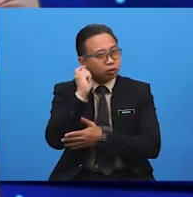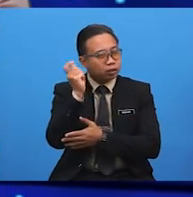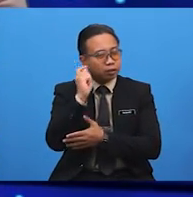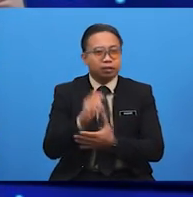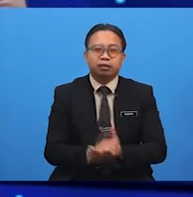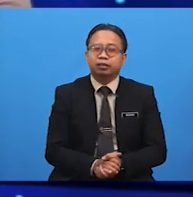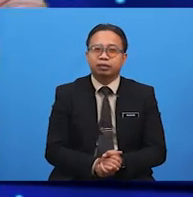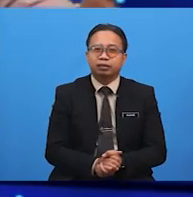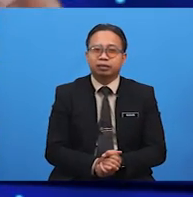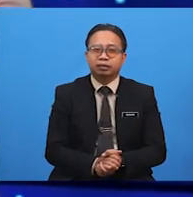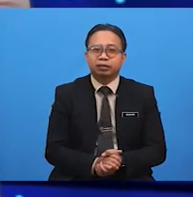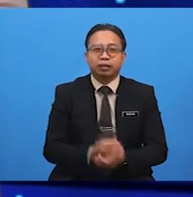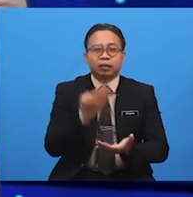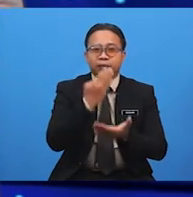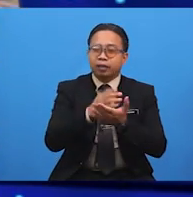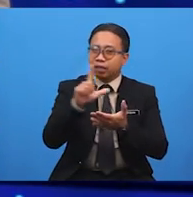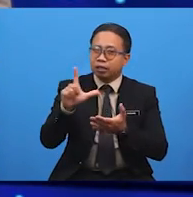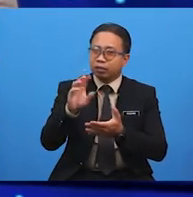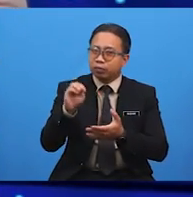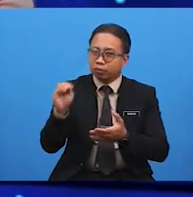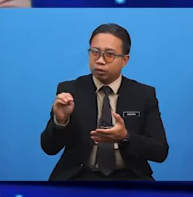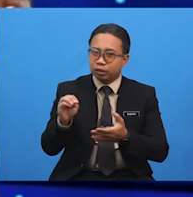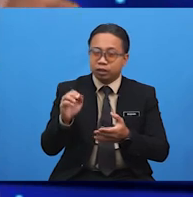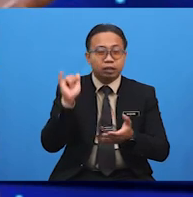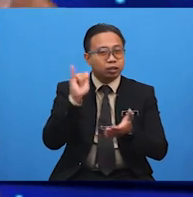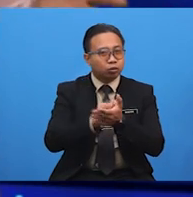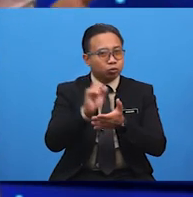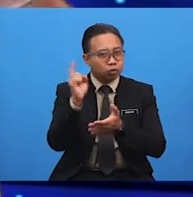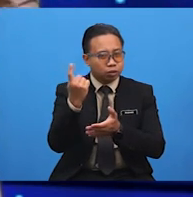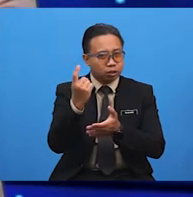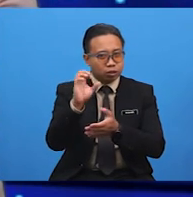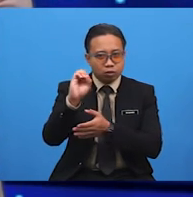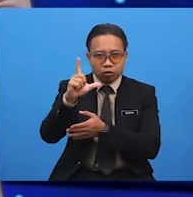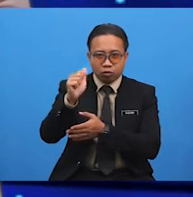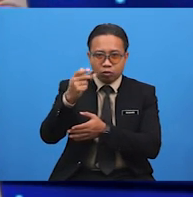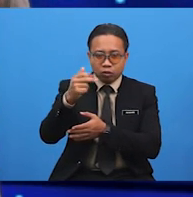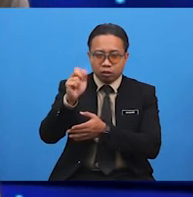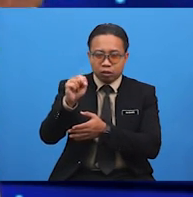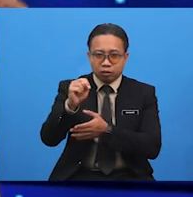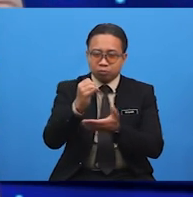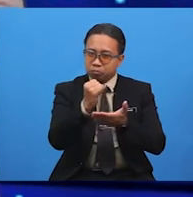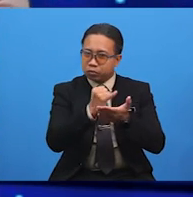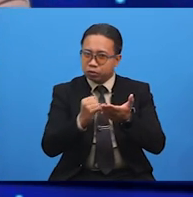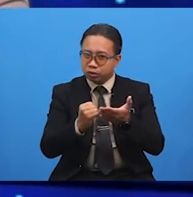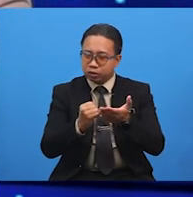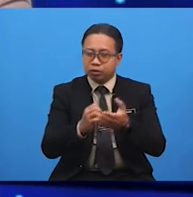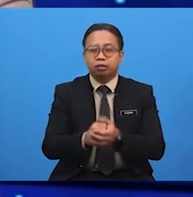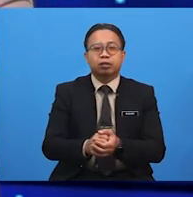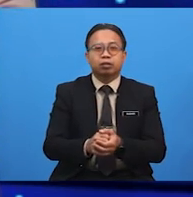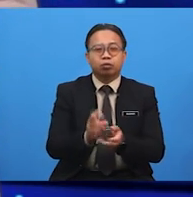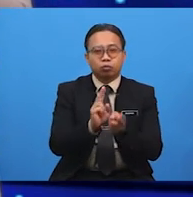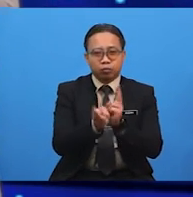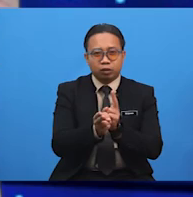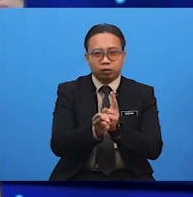Ya, betul tu. Baiklah pelajar, demikianlah olahan-olahan ilustrasi bagi topik penggubahan